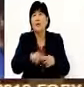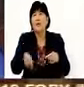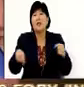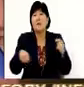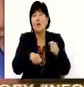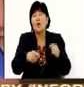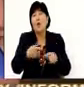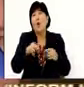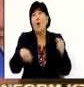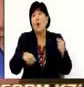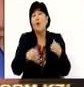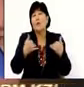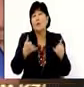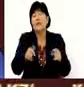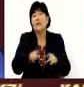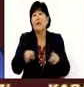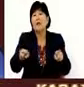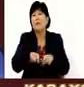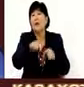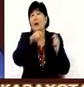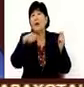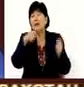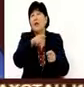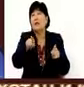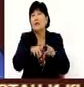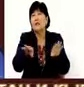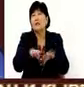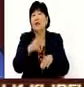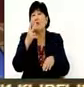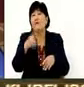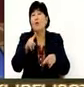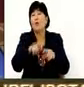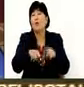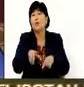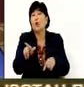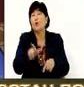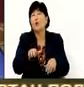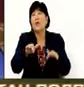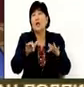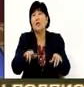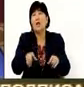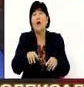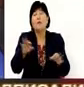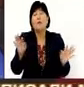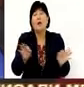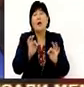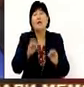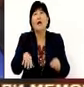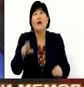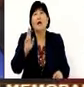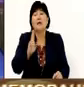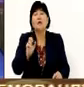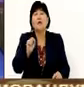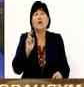губы прародитель скрипке в концерте соединен изучение этих двух родственных друг другу инструментов маэстро альфу от hass